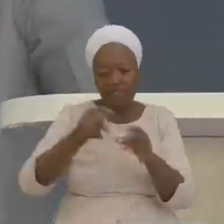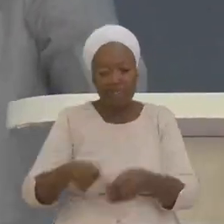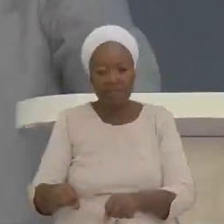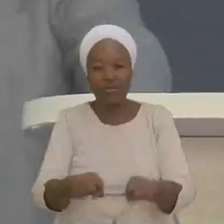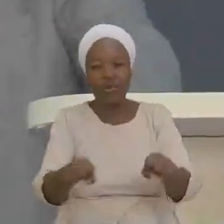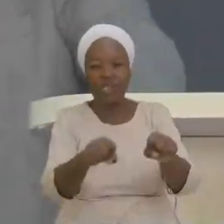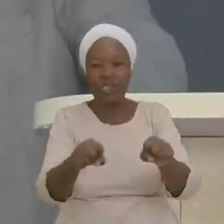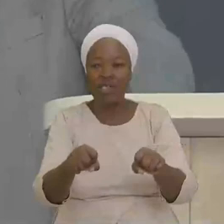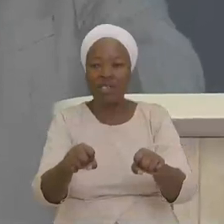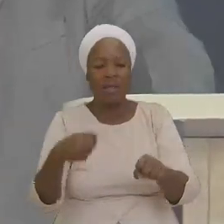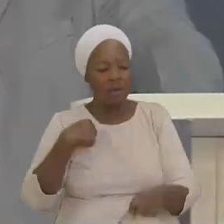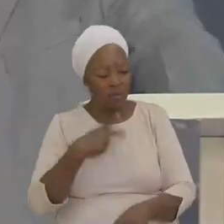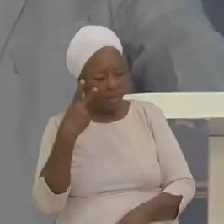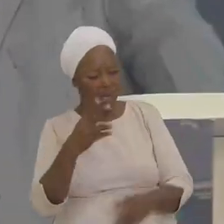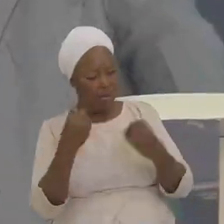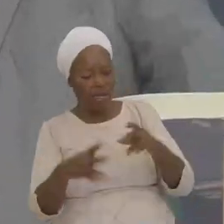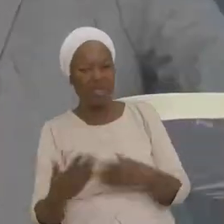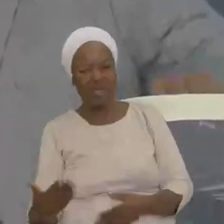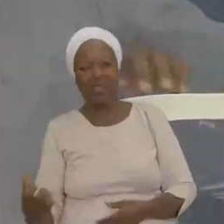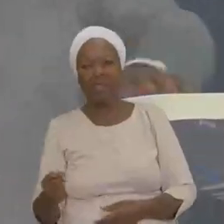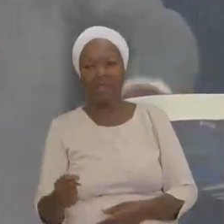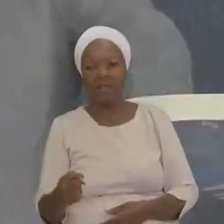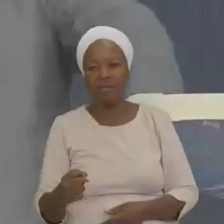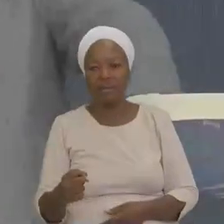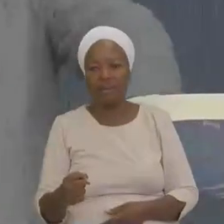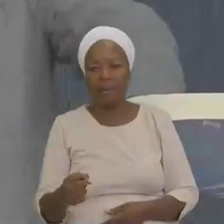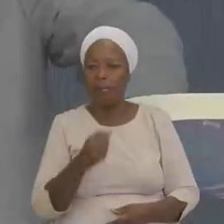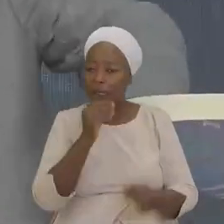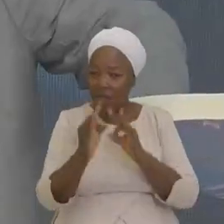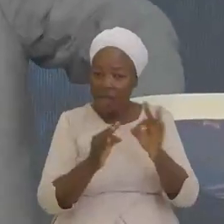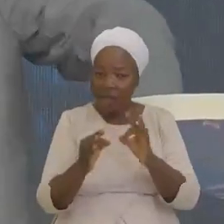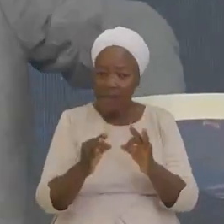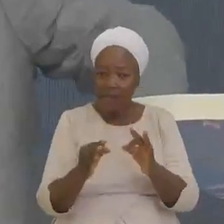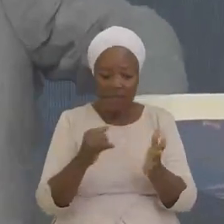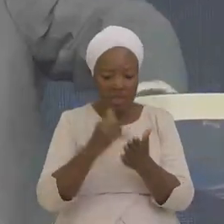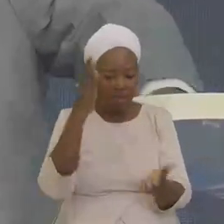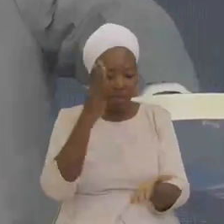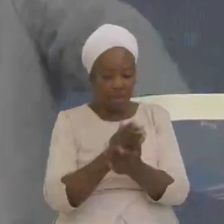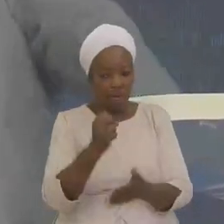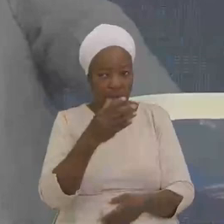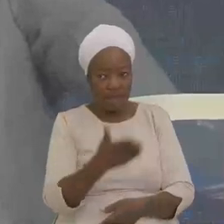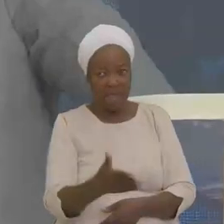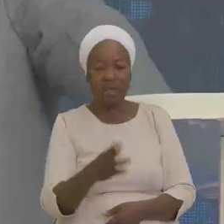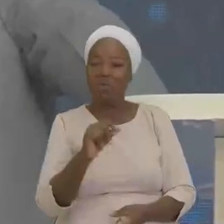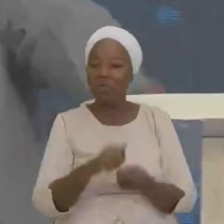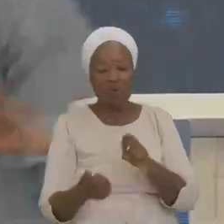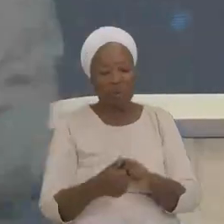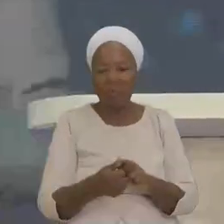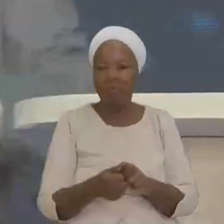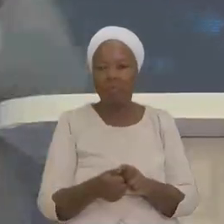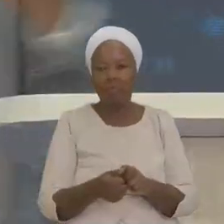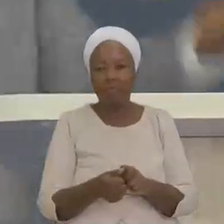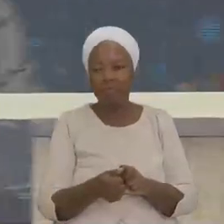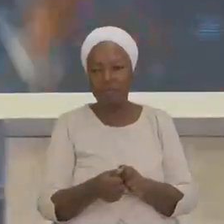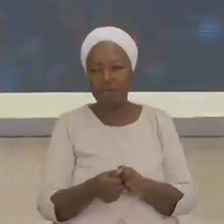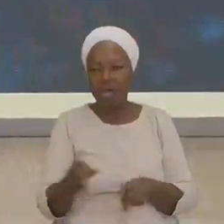Comme nous marchons dans la rue, nous voyons beaucoup de choses. S'il s'arrête